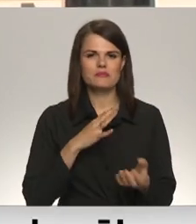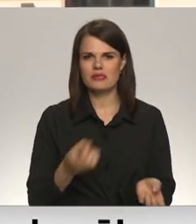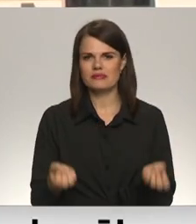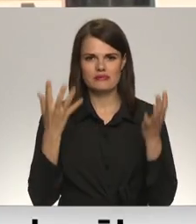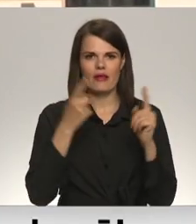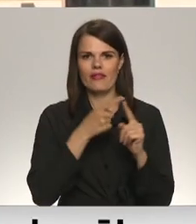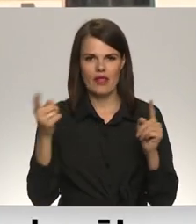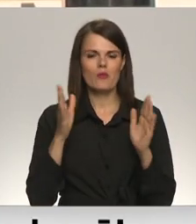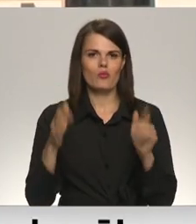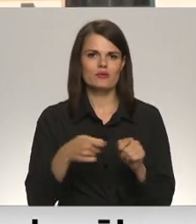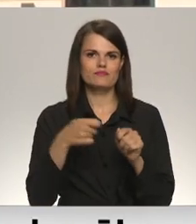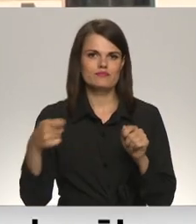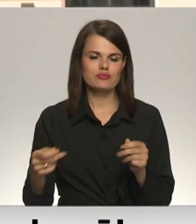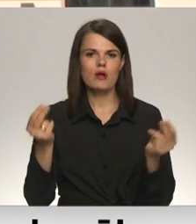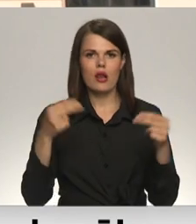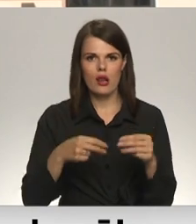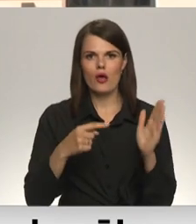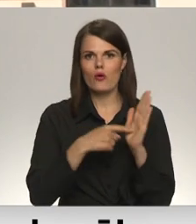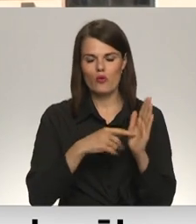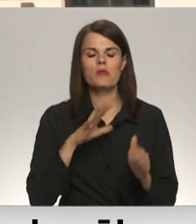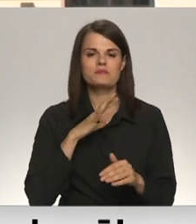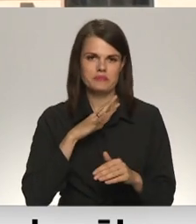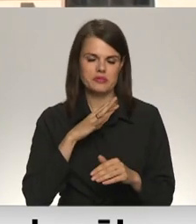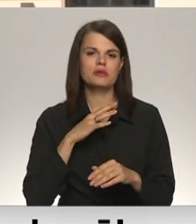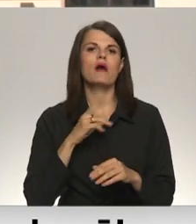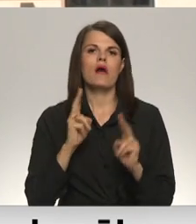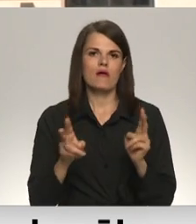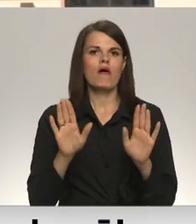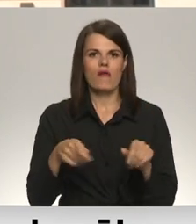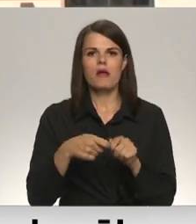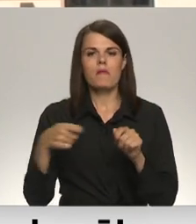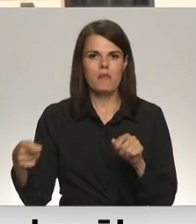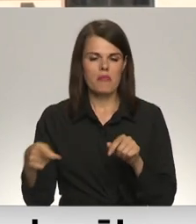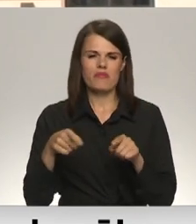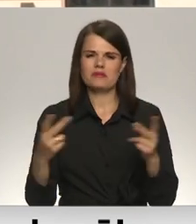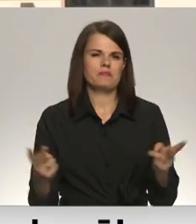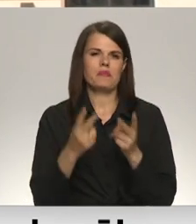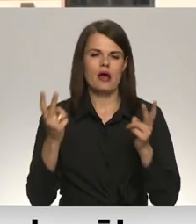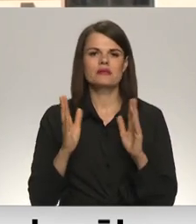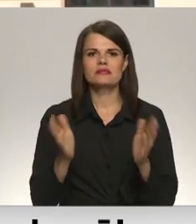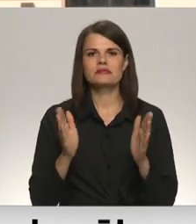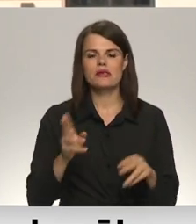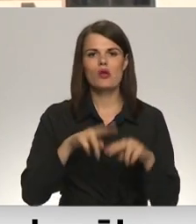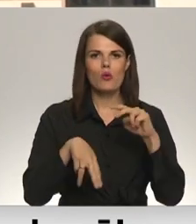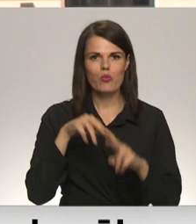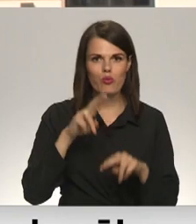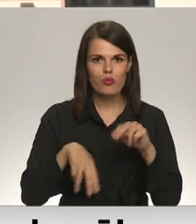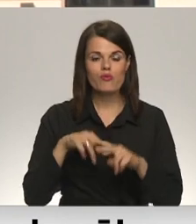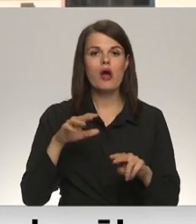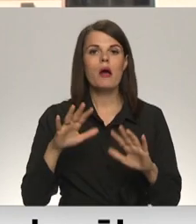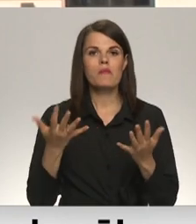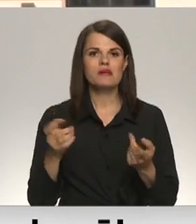ka termiņš pagarinās. Līgumā tāda opcija bija paredzēta un tā ir ierasta praksa ceļa būvē. Attiecībā